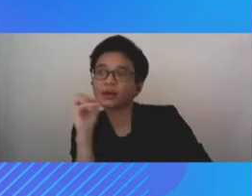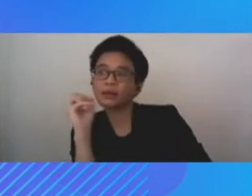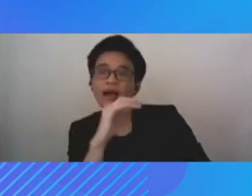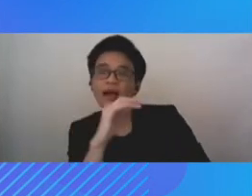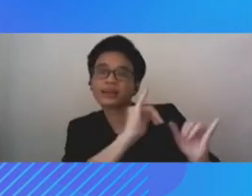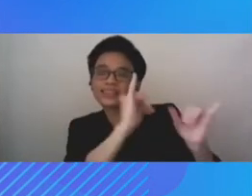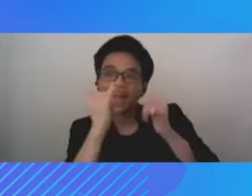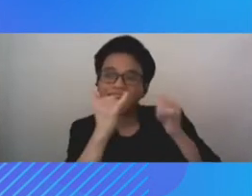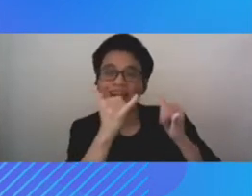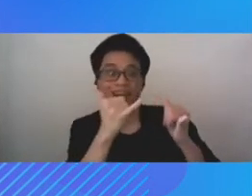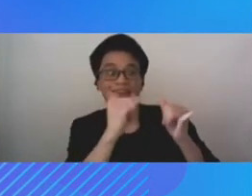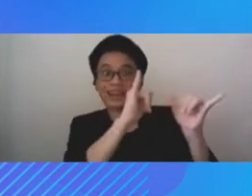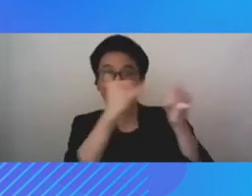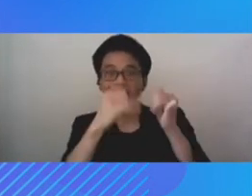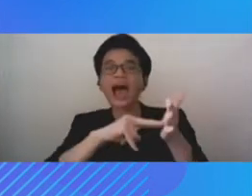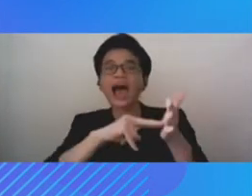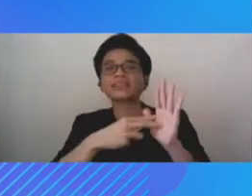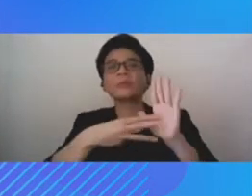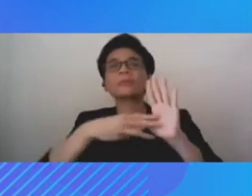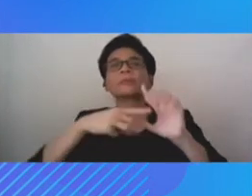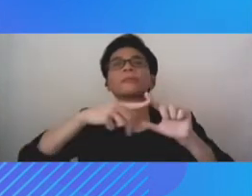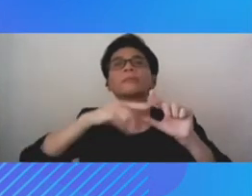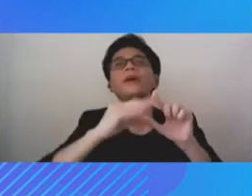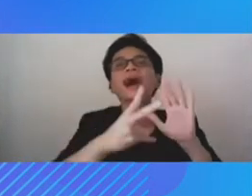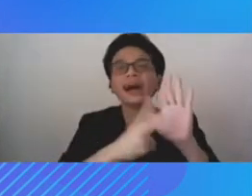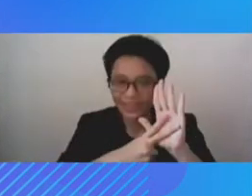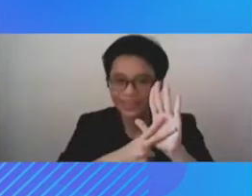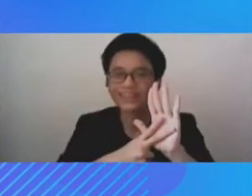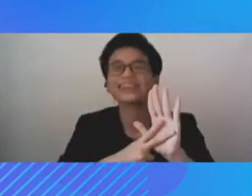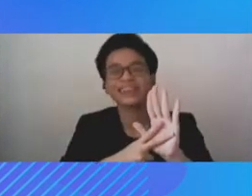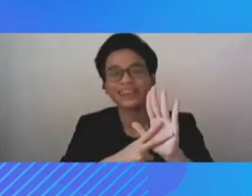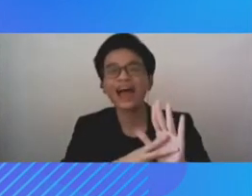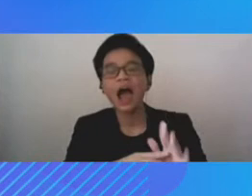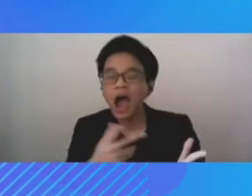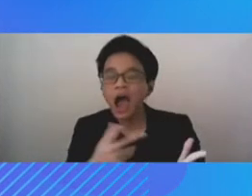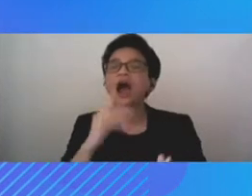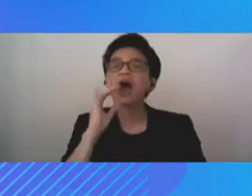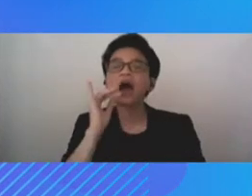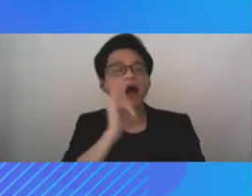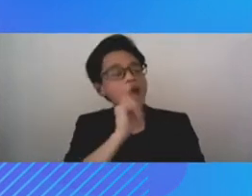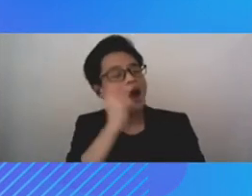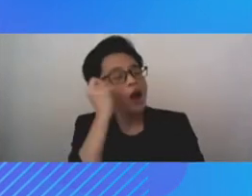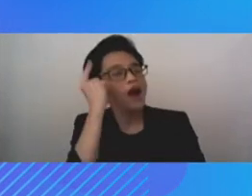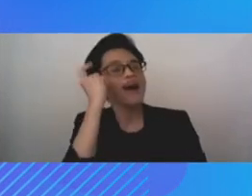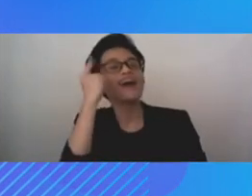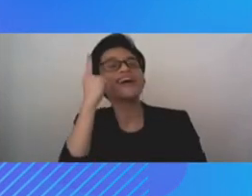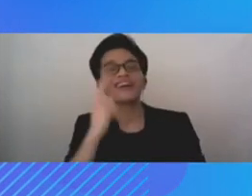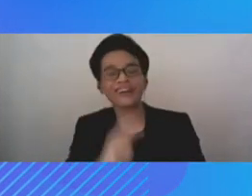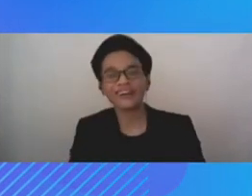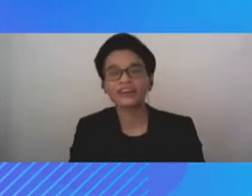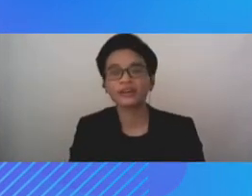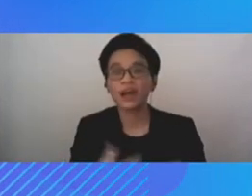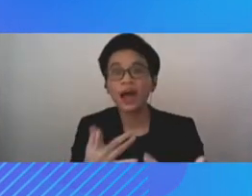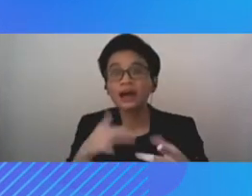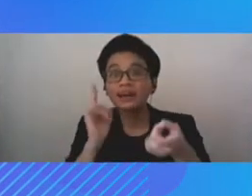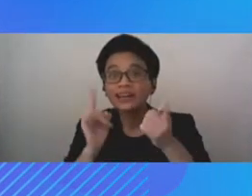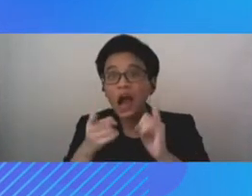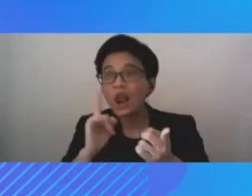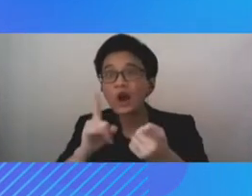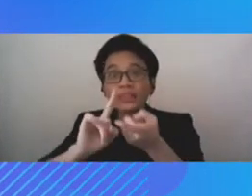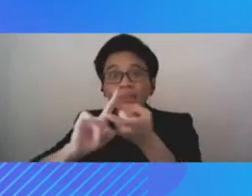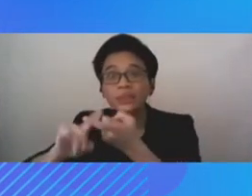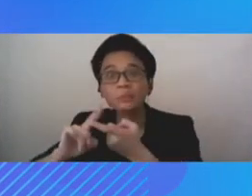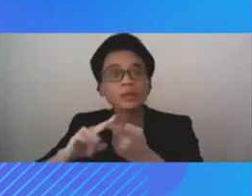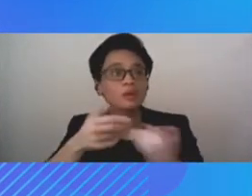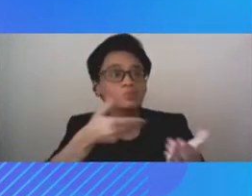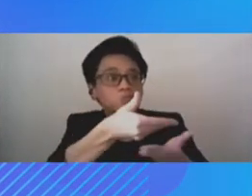caranya gitu terus. Yang lain-lain juga akhirnya yang biasa interaksi ya bisa gitu. Sekarang